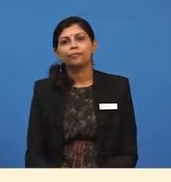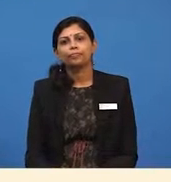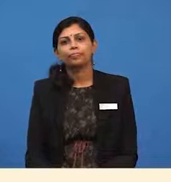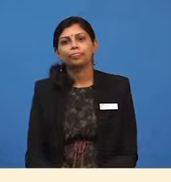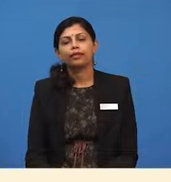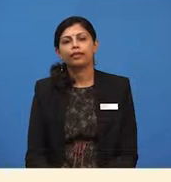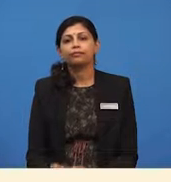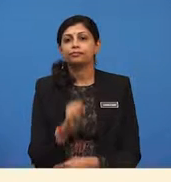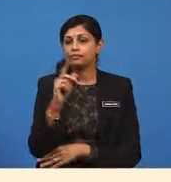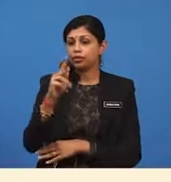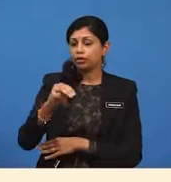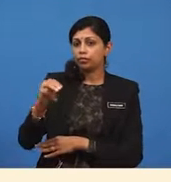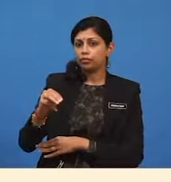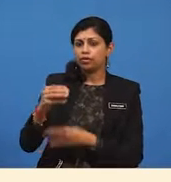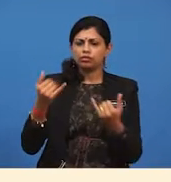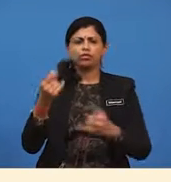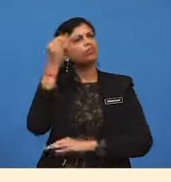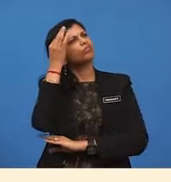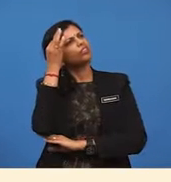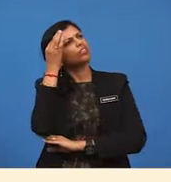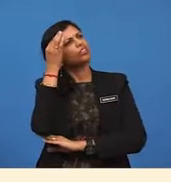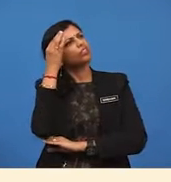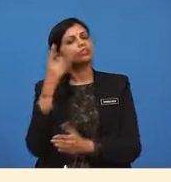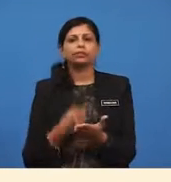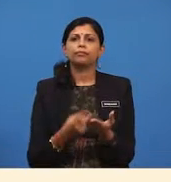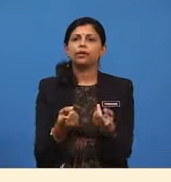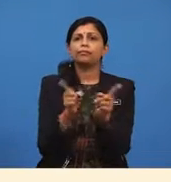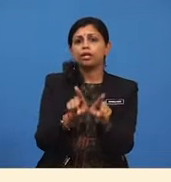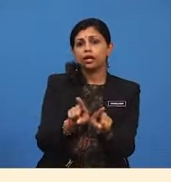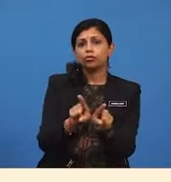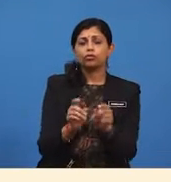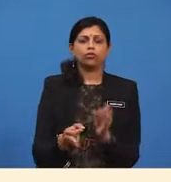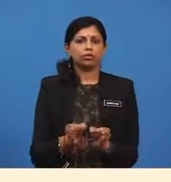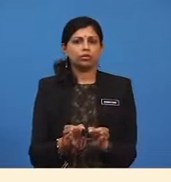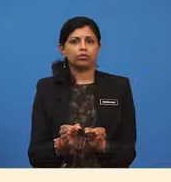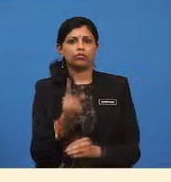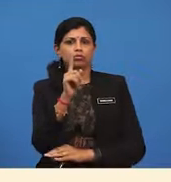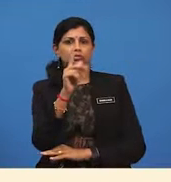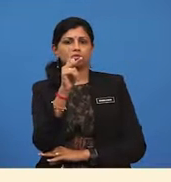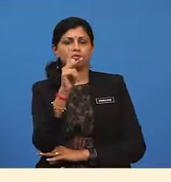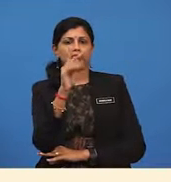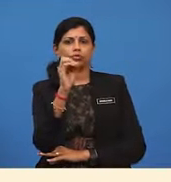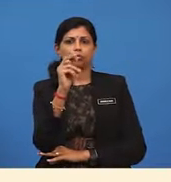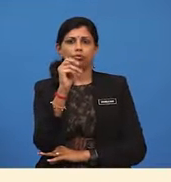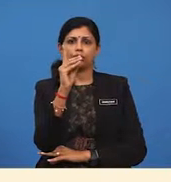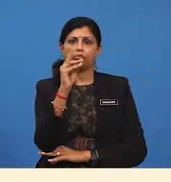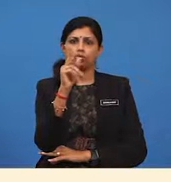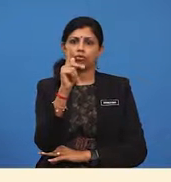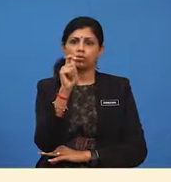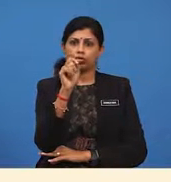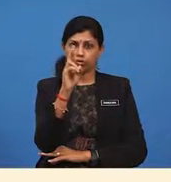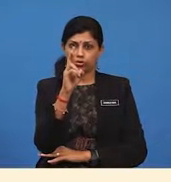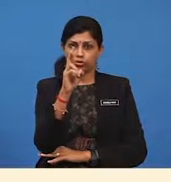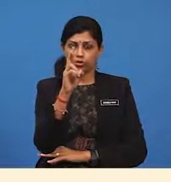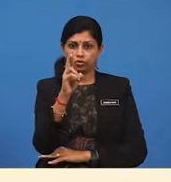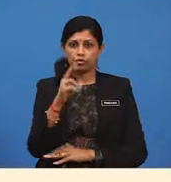Baiklah murid-murid, mari kita fikirkan apakah yang akan berlaku jika satu konduktor, iaitu dawai lurus,